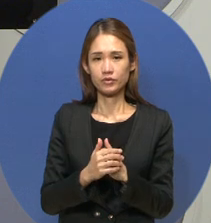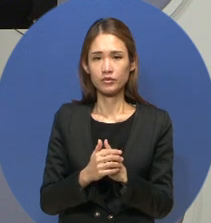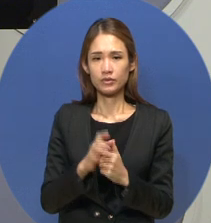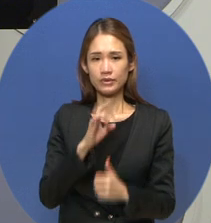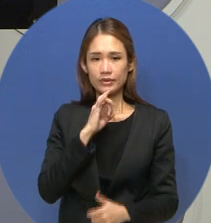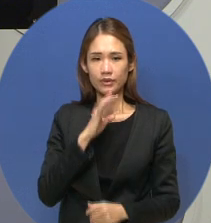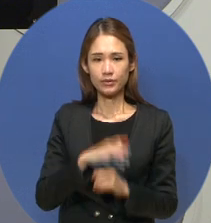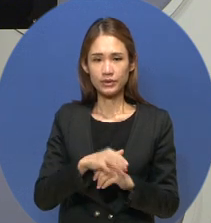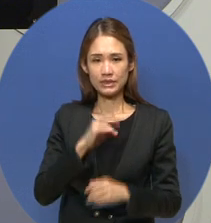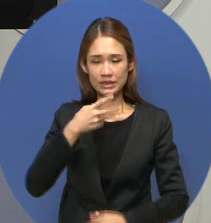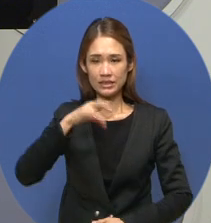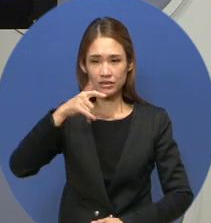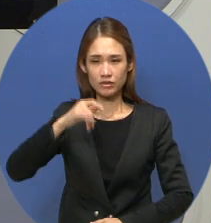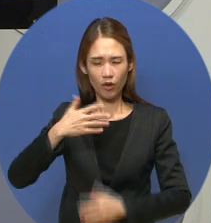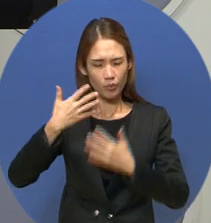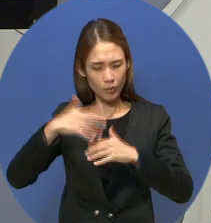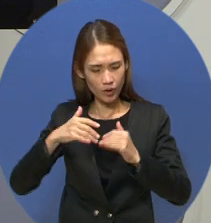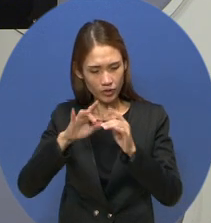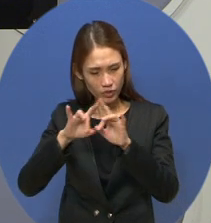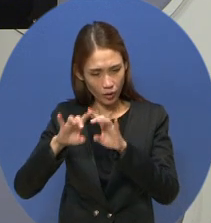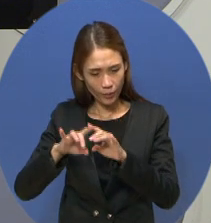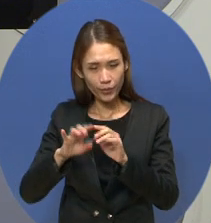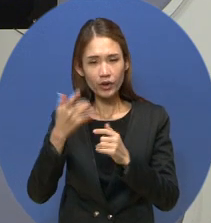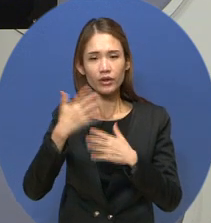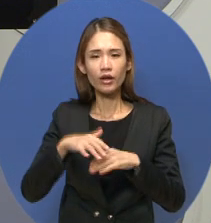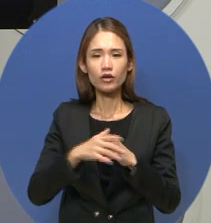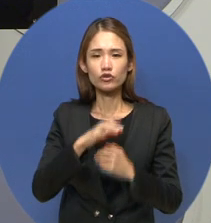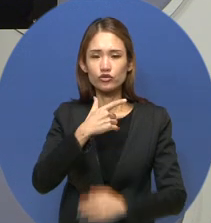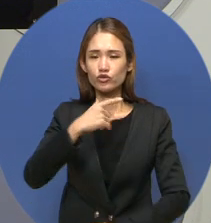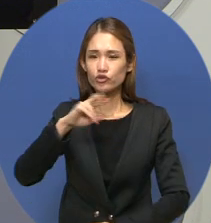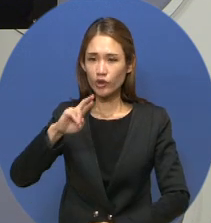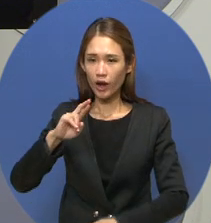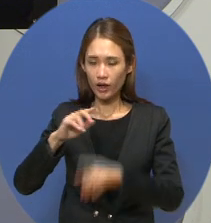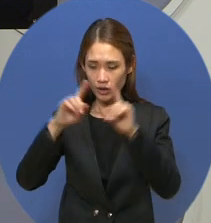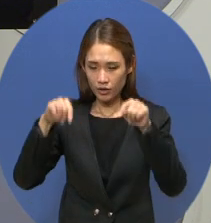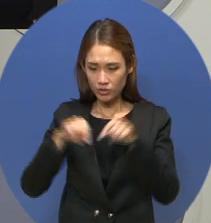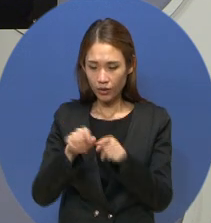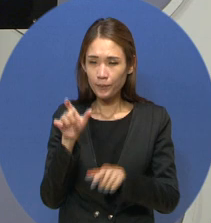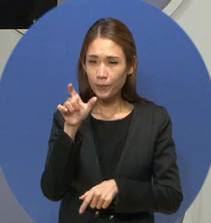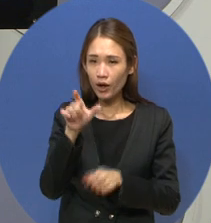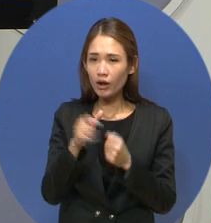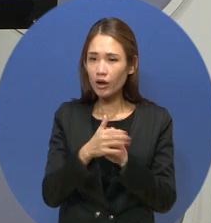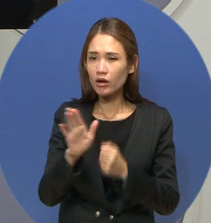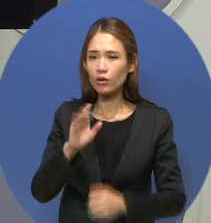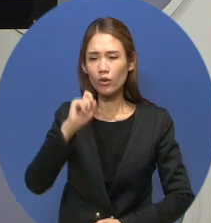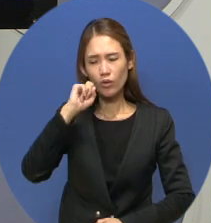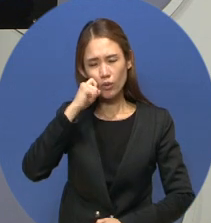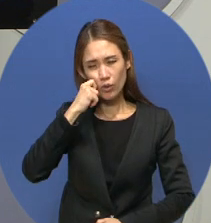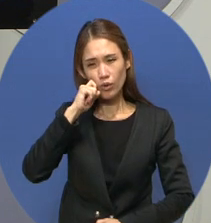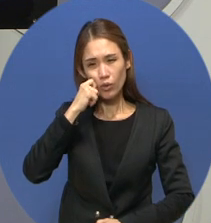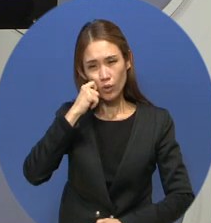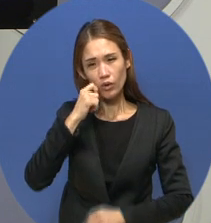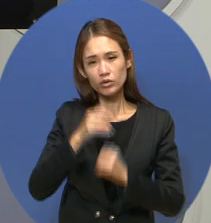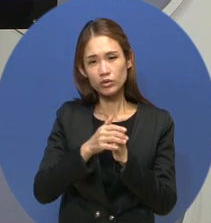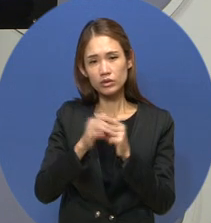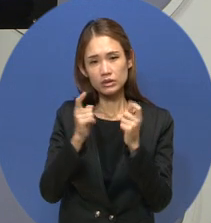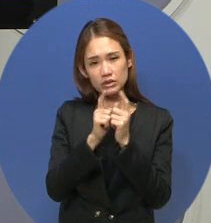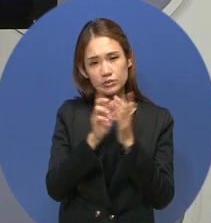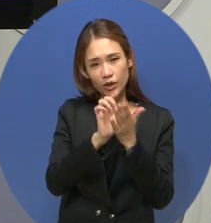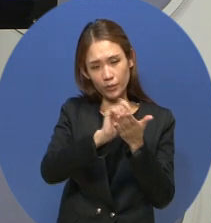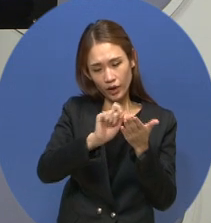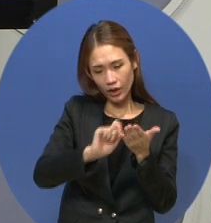다만 디지털 취약계층의 경우 qr 코드를 통한 전자 출입 명구 사용에 익숙하지 않고 수기 명분은